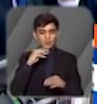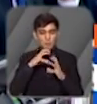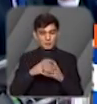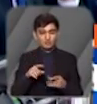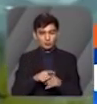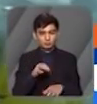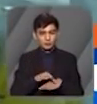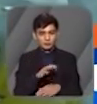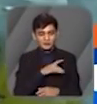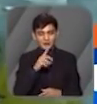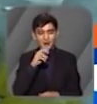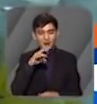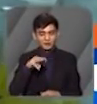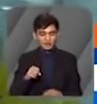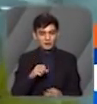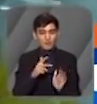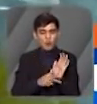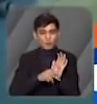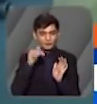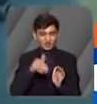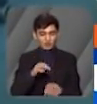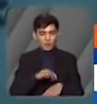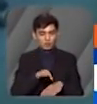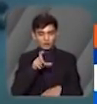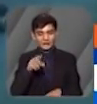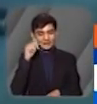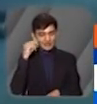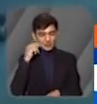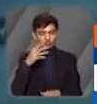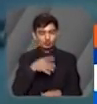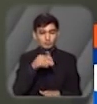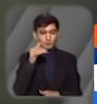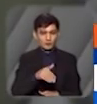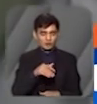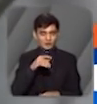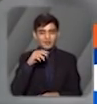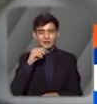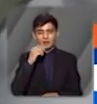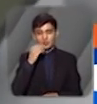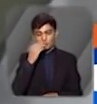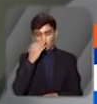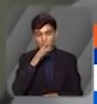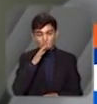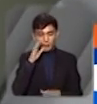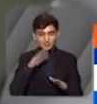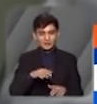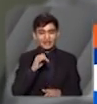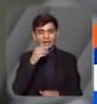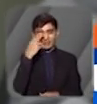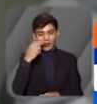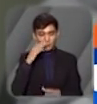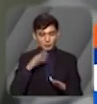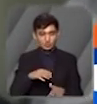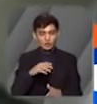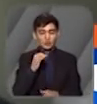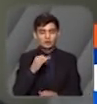картасына кеп таныстырды. Науқастардың 80 мыңы Қытайда, 4 мыңы оңтүстік Кореяда, мыңнан астамы Италияда, 978-і Иранда,